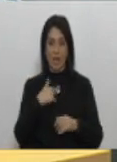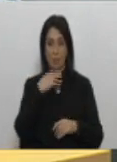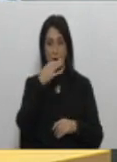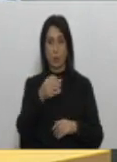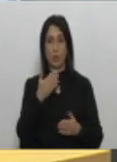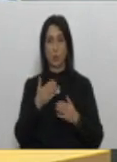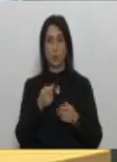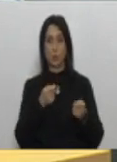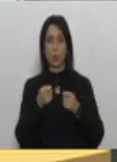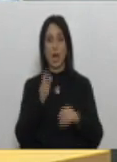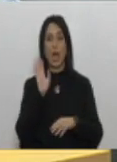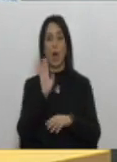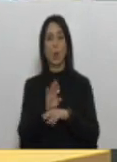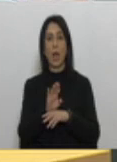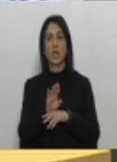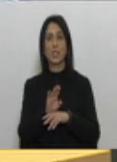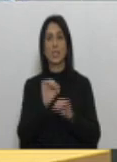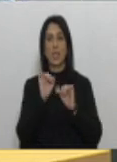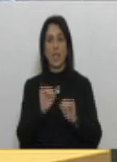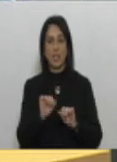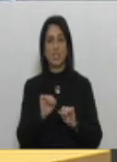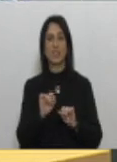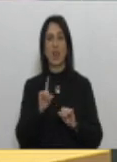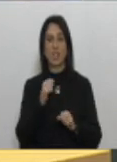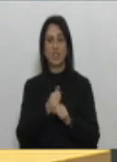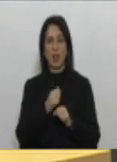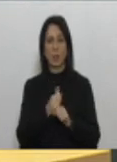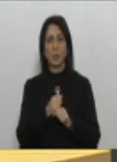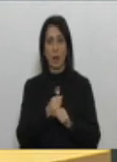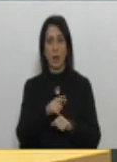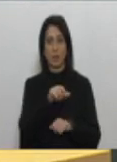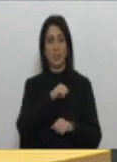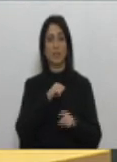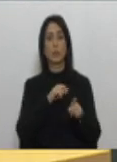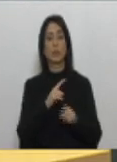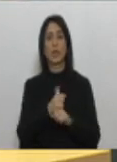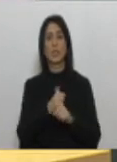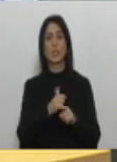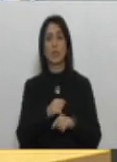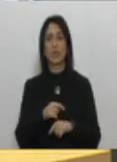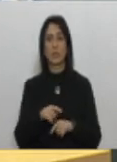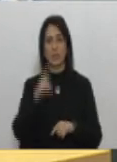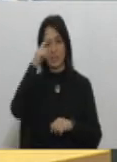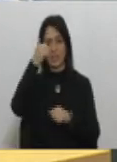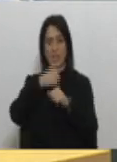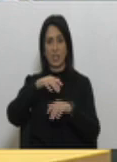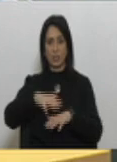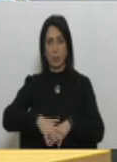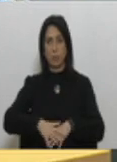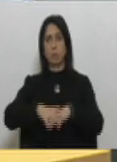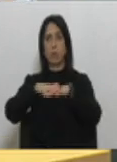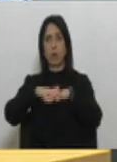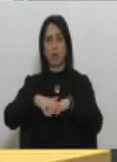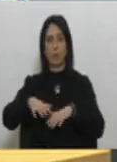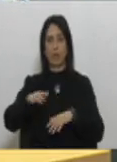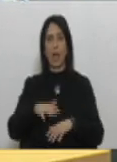თურმე რეგულაციების დაცვა, თურმე რას ვაკეთებთ და ასე შემდგომ და იმ სათავეში იდექით, სადაც ყველა